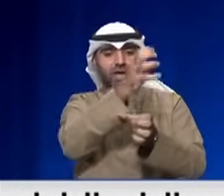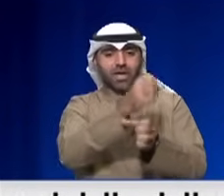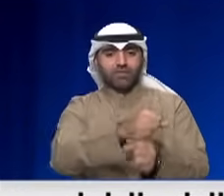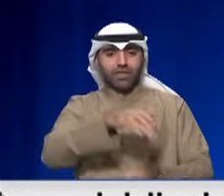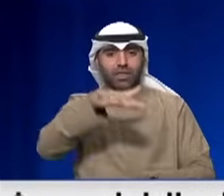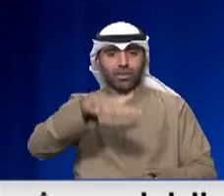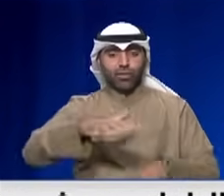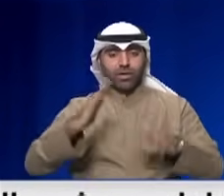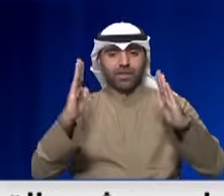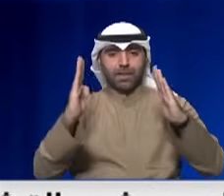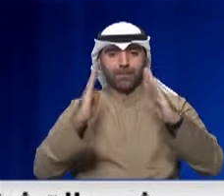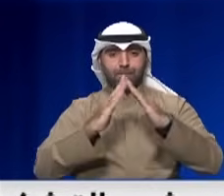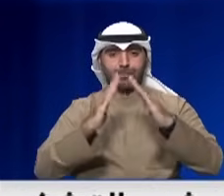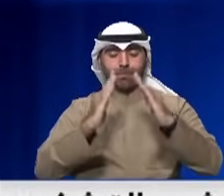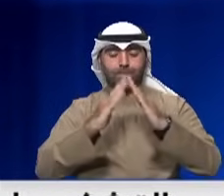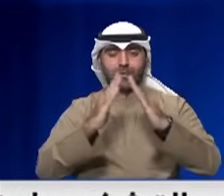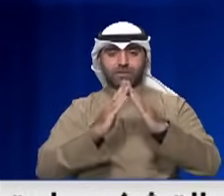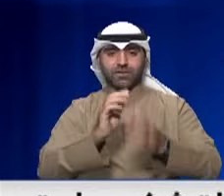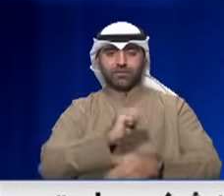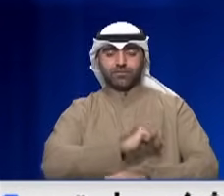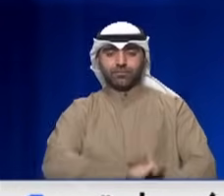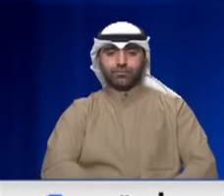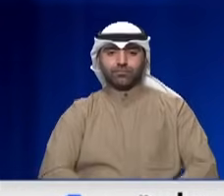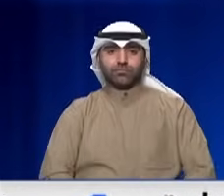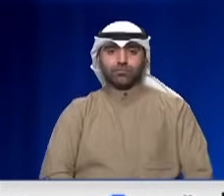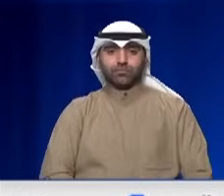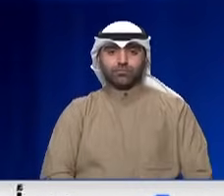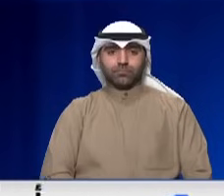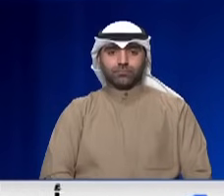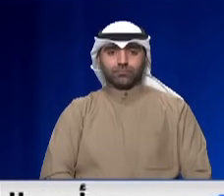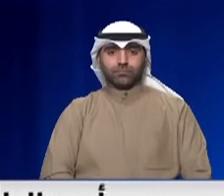الكريم كل التقدم والازدهار